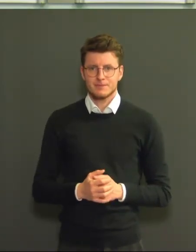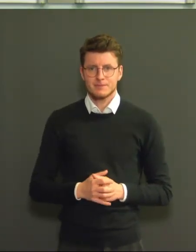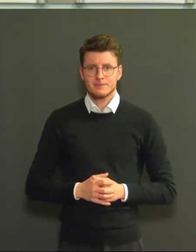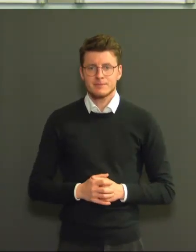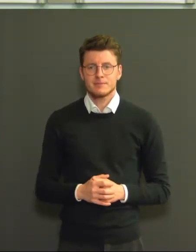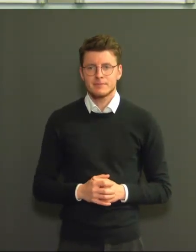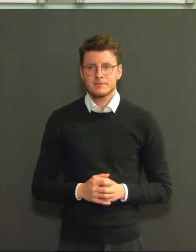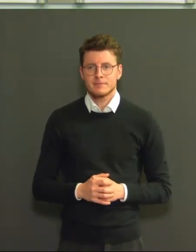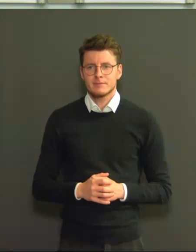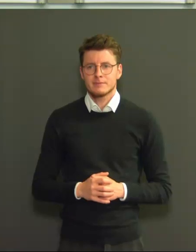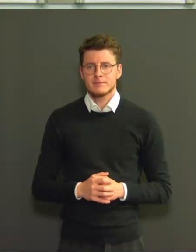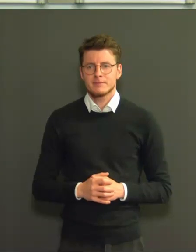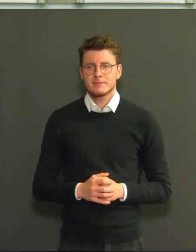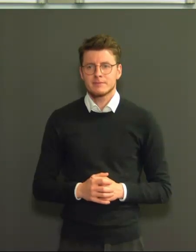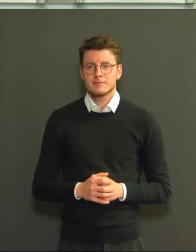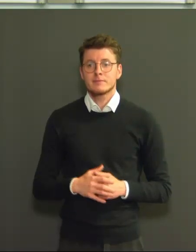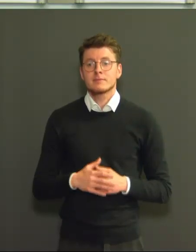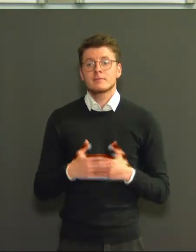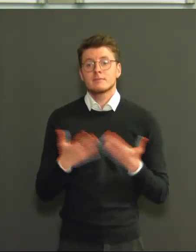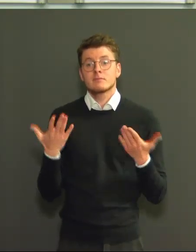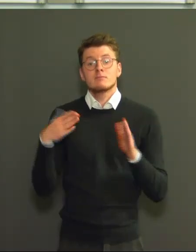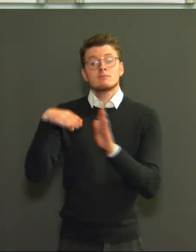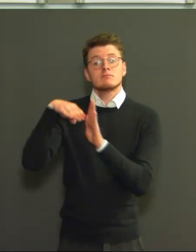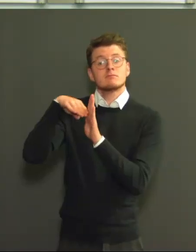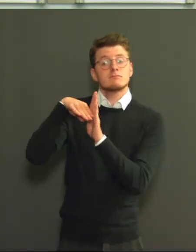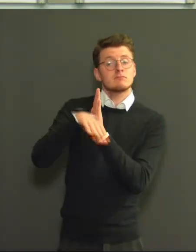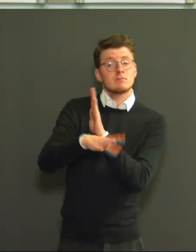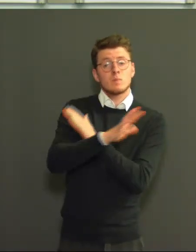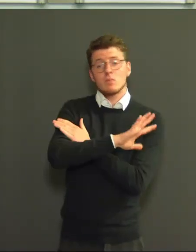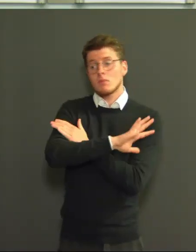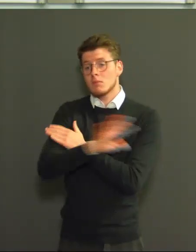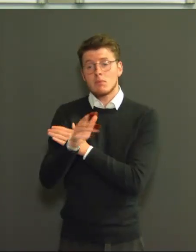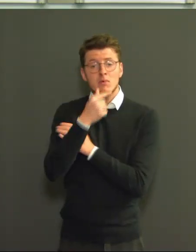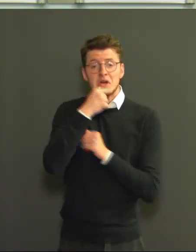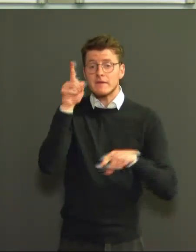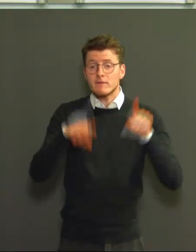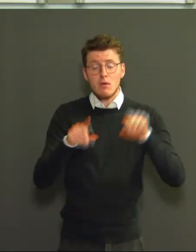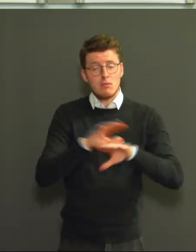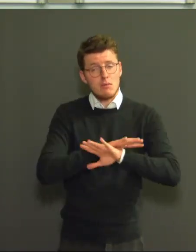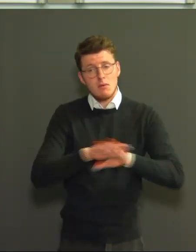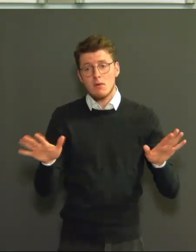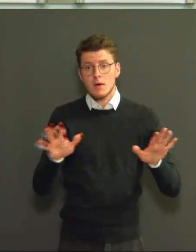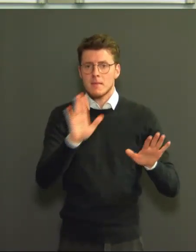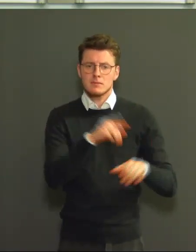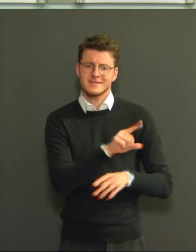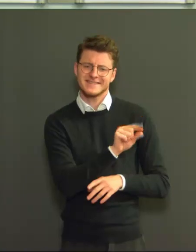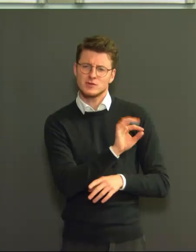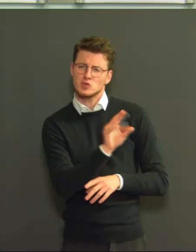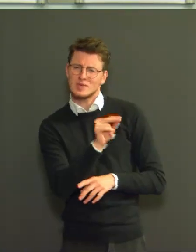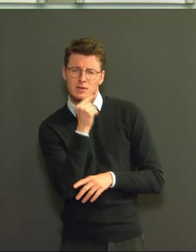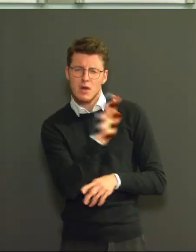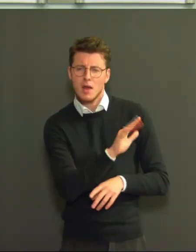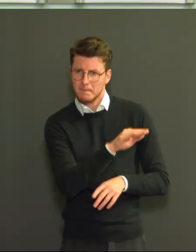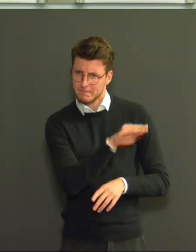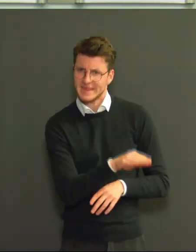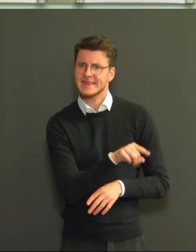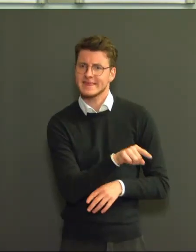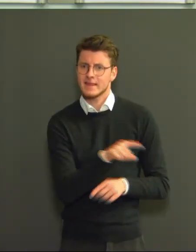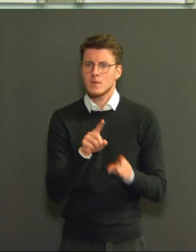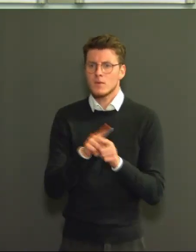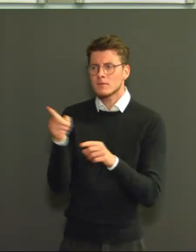De daling doet zich voor bij alle leeftijden. Ze is het minst uitgesproken bij de tieners en het meest uitgesproken bij de